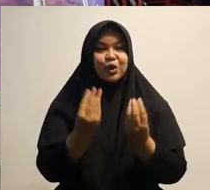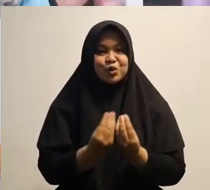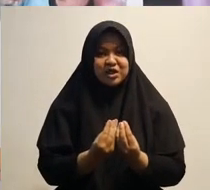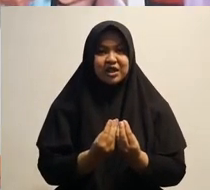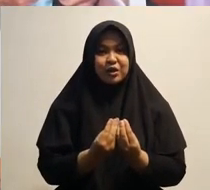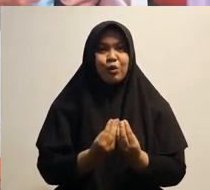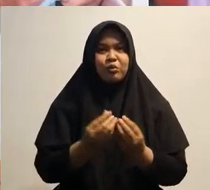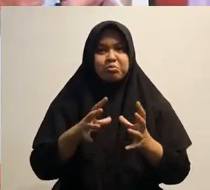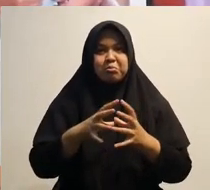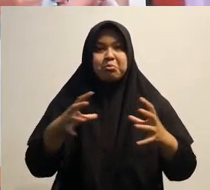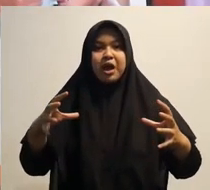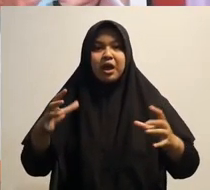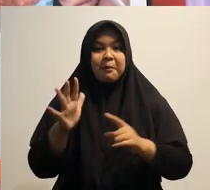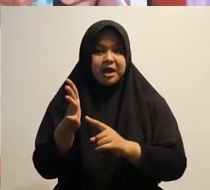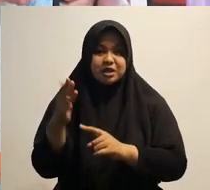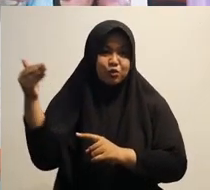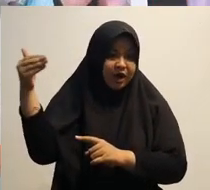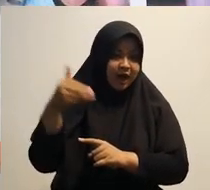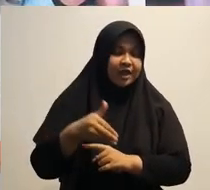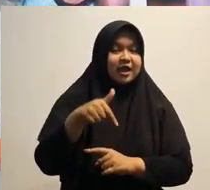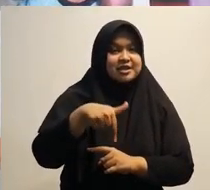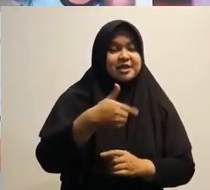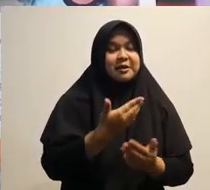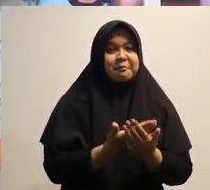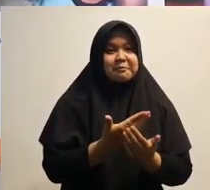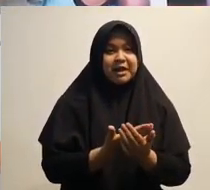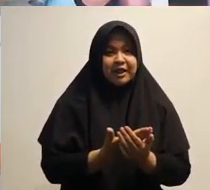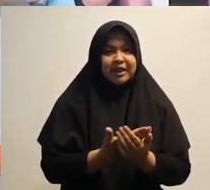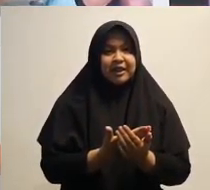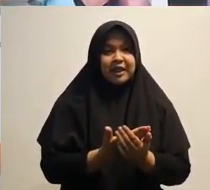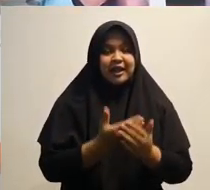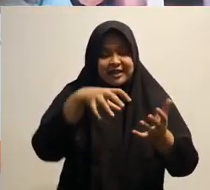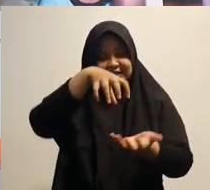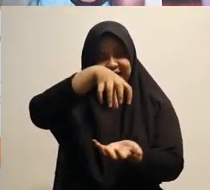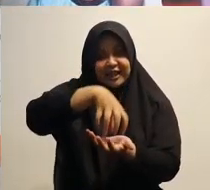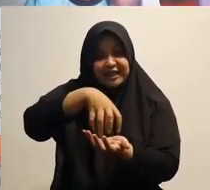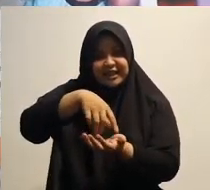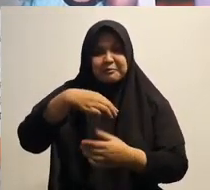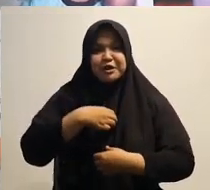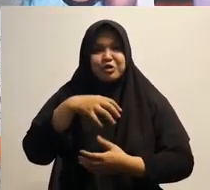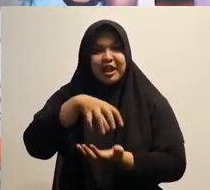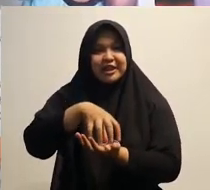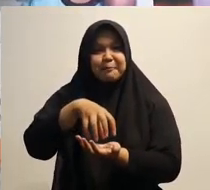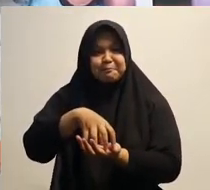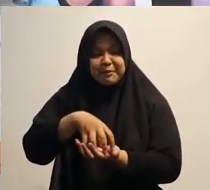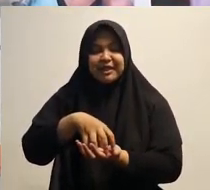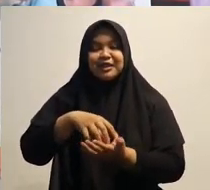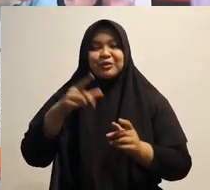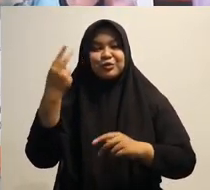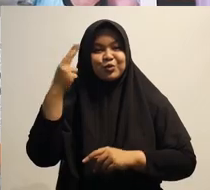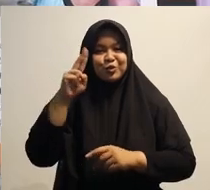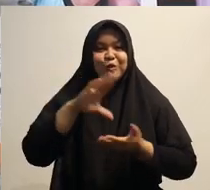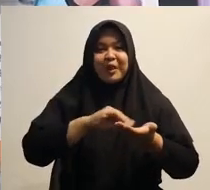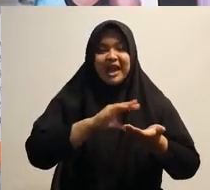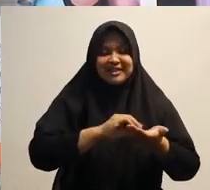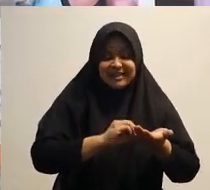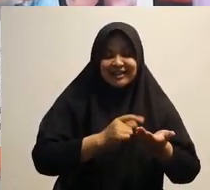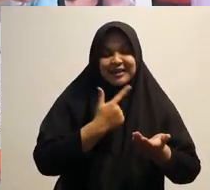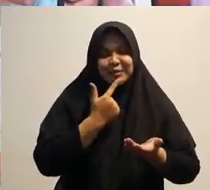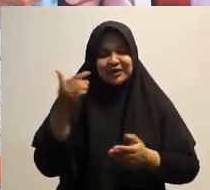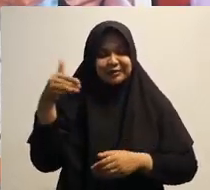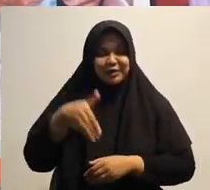kamu nggak bingung. Sering kok banyak anak-anak mahasiswa, karena memang kita sasana itu maksudnya tempat untuk belajar, jadi siapapun boleh